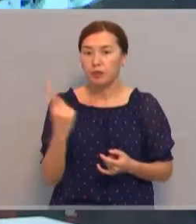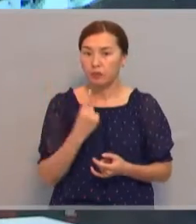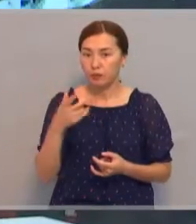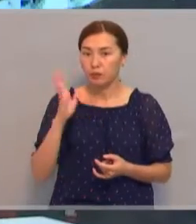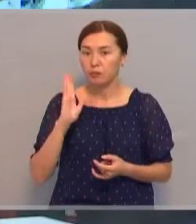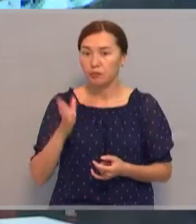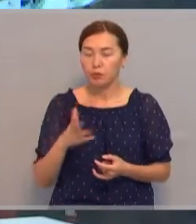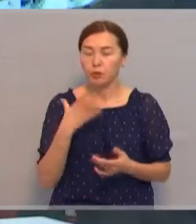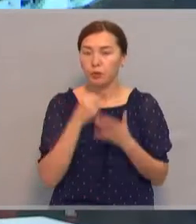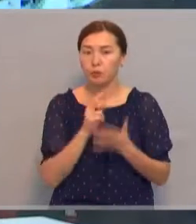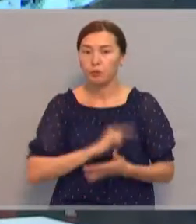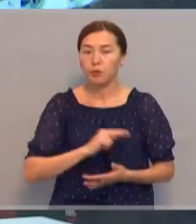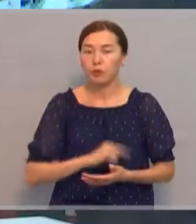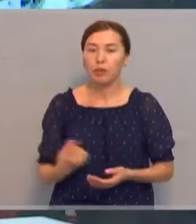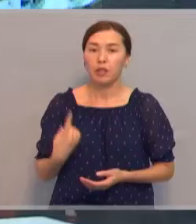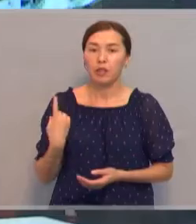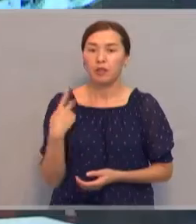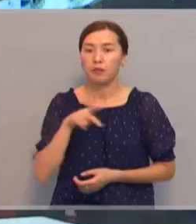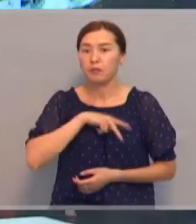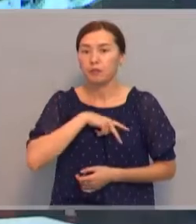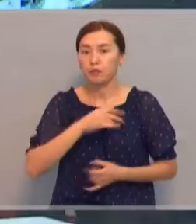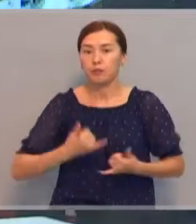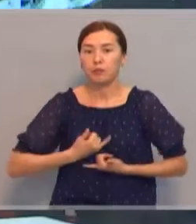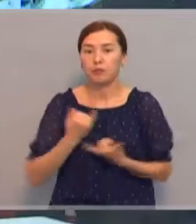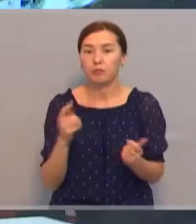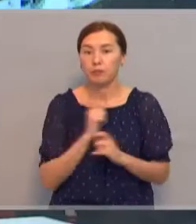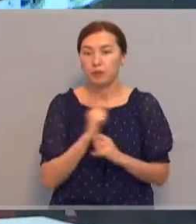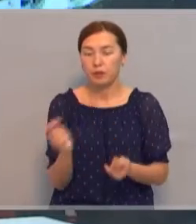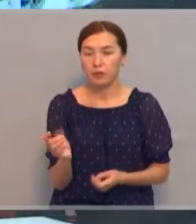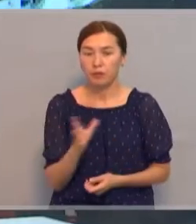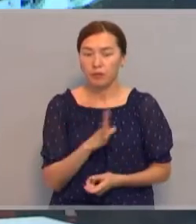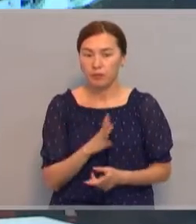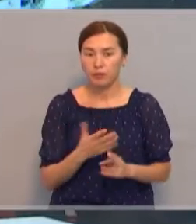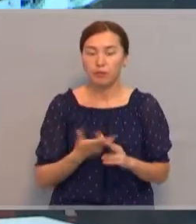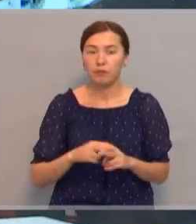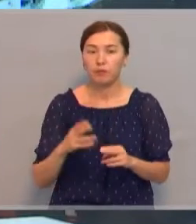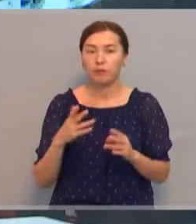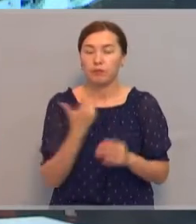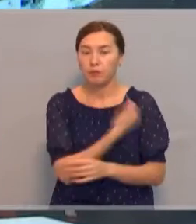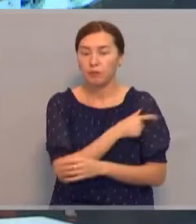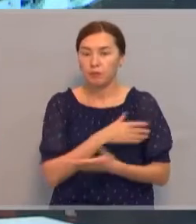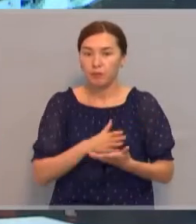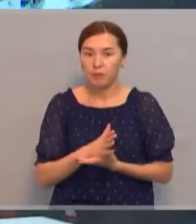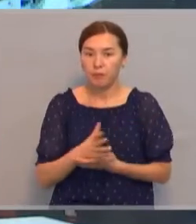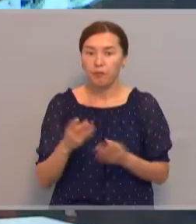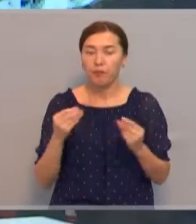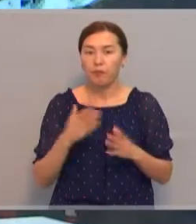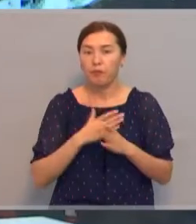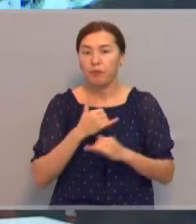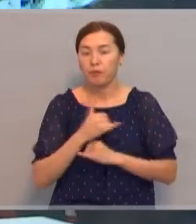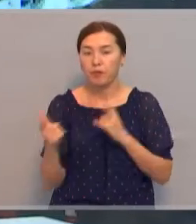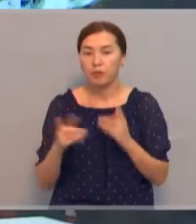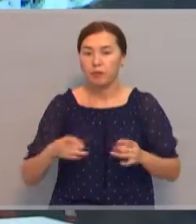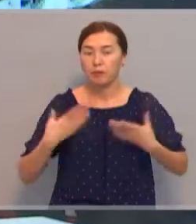шепте жүрген өз ісінің шеберлеріне төсбелгі құрмет грамотасын табыс етті. Ал кіші медицина қызметкерлеріне қаржылай сыйлық